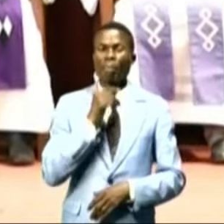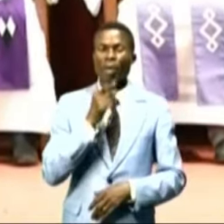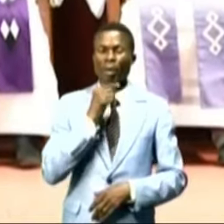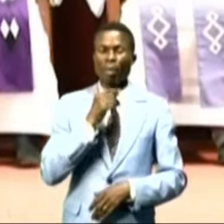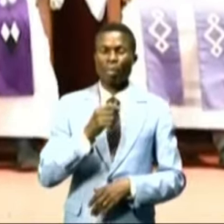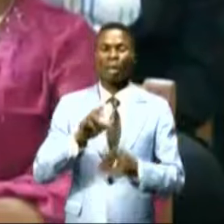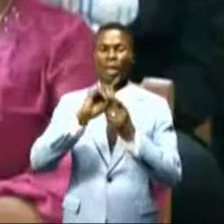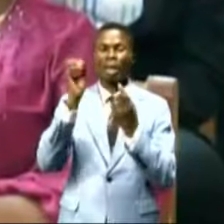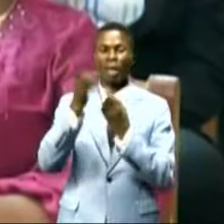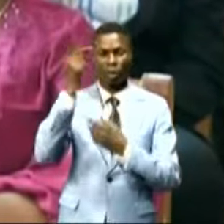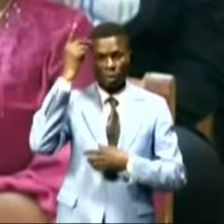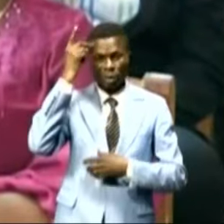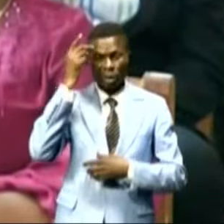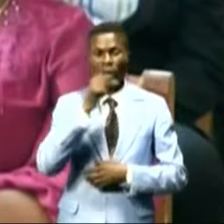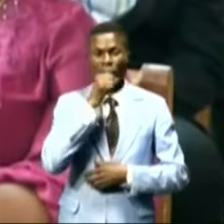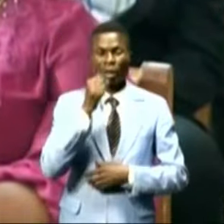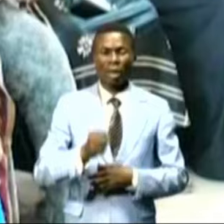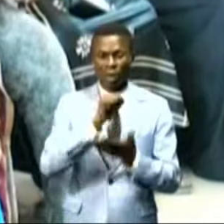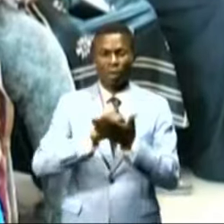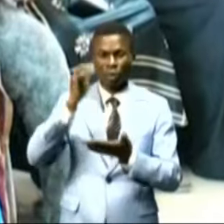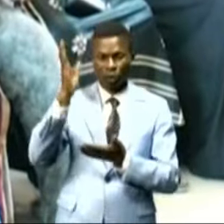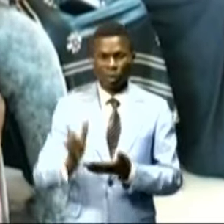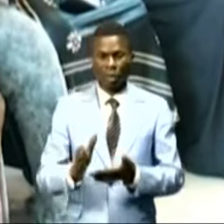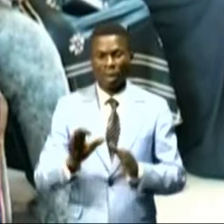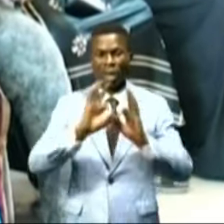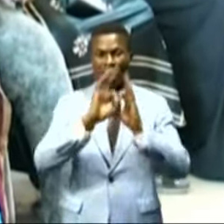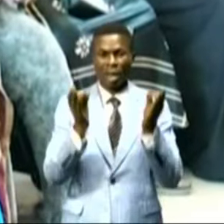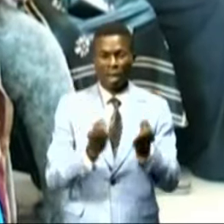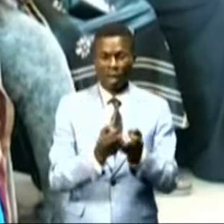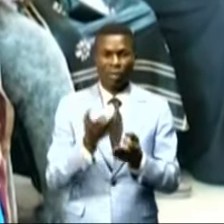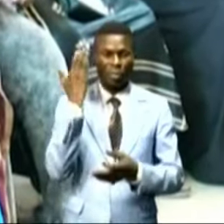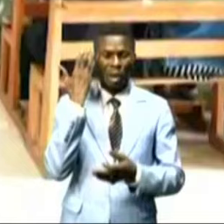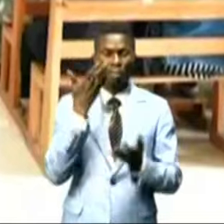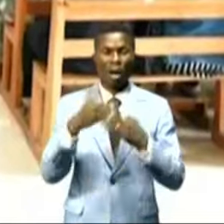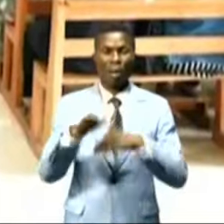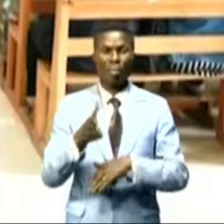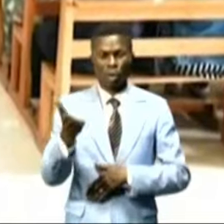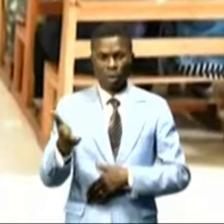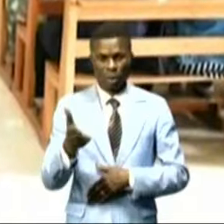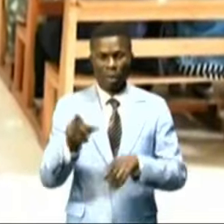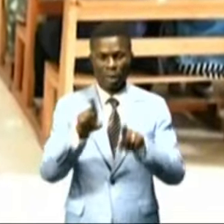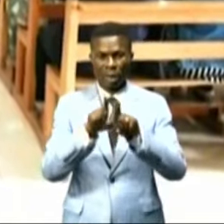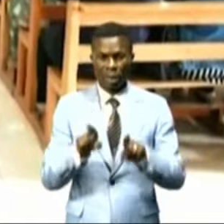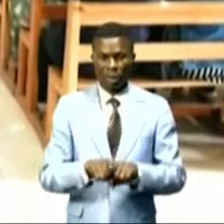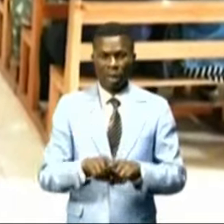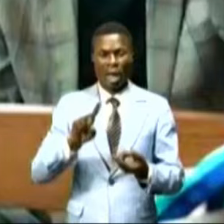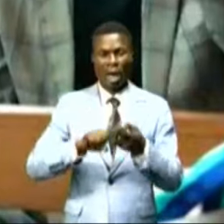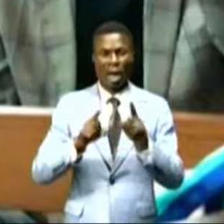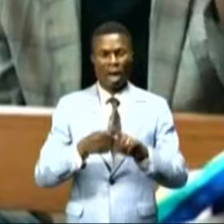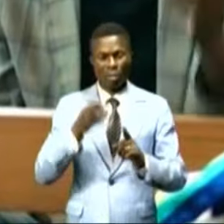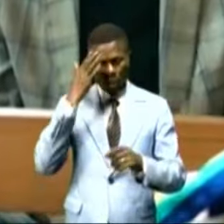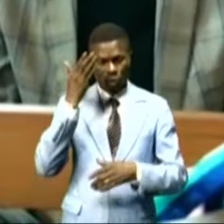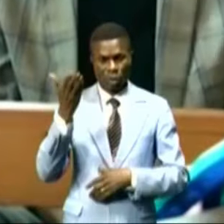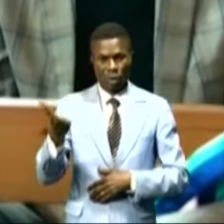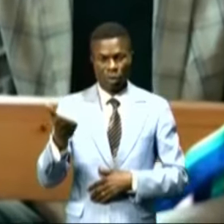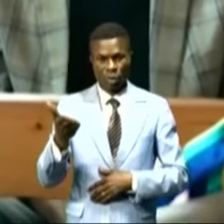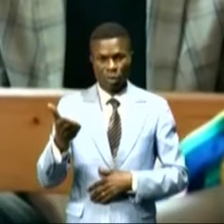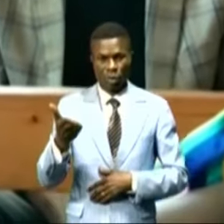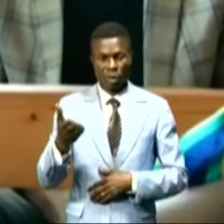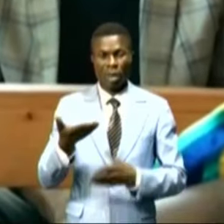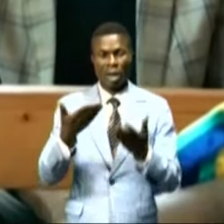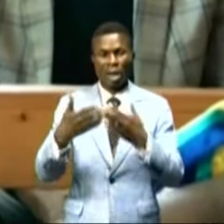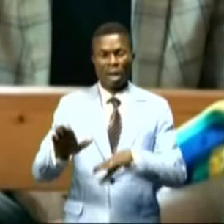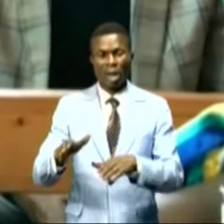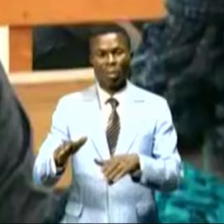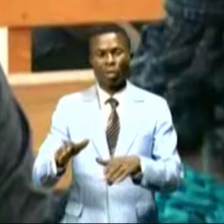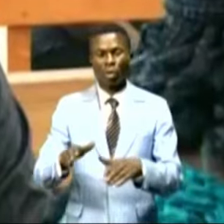Kinshasa, les anciens séminaristes, la famille biologique de l'illustre disparu, ainsi que les amis et connaissances. La mort est certes